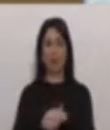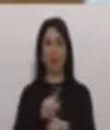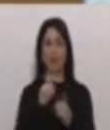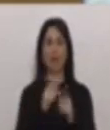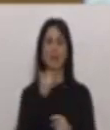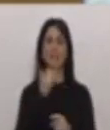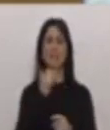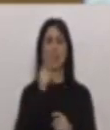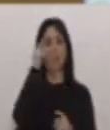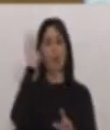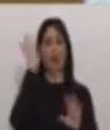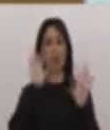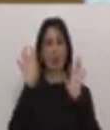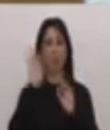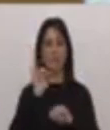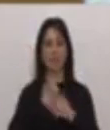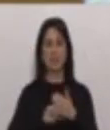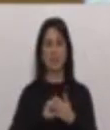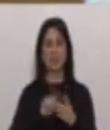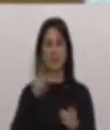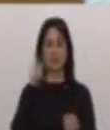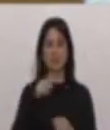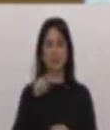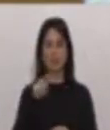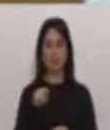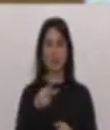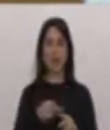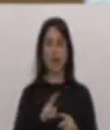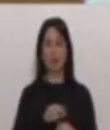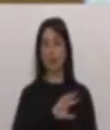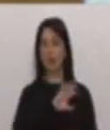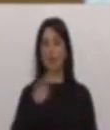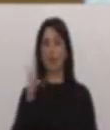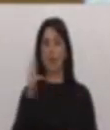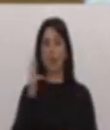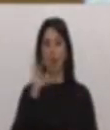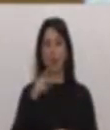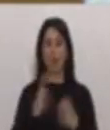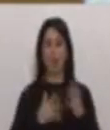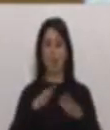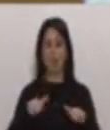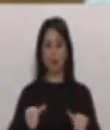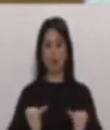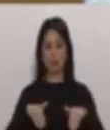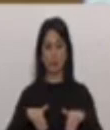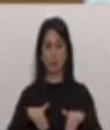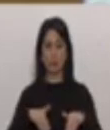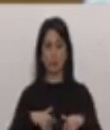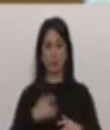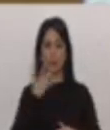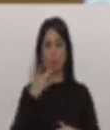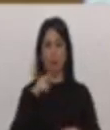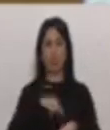ზედაპირული აღქმების საფუძველზე და მათ შესაბამისად. ამიტომ ყველამ უნდა მოთოკოს ემოციები, პოლიტიკური ქვენაგრძნობები,